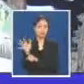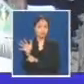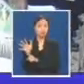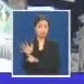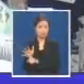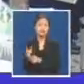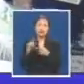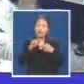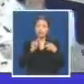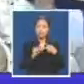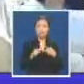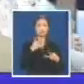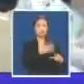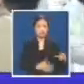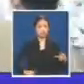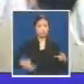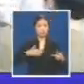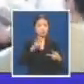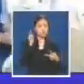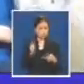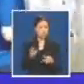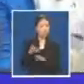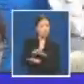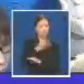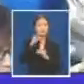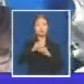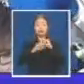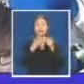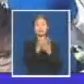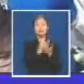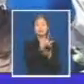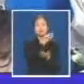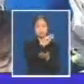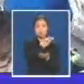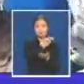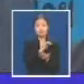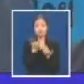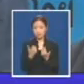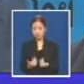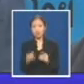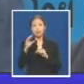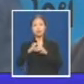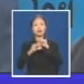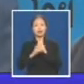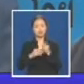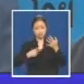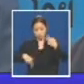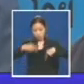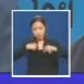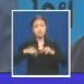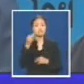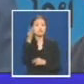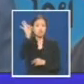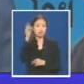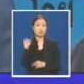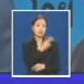พซึ่งก่อนหน้านี้มีโครงการ30บาทต่อมาเป็นโครงการรักษาฟรีก็ได้มีการสานต่อและก็ปรับปรุงในเรื่องของคุ